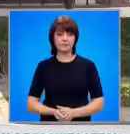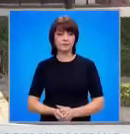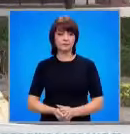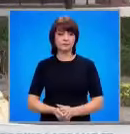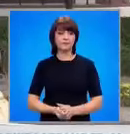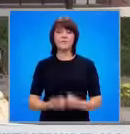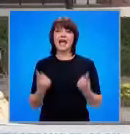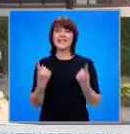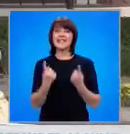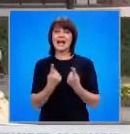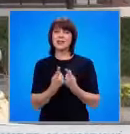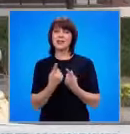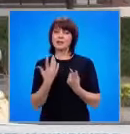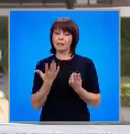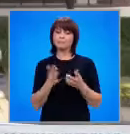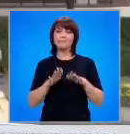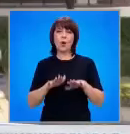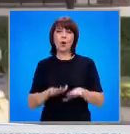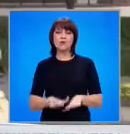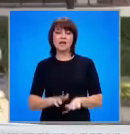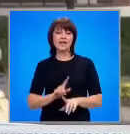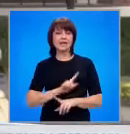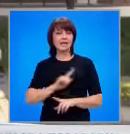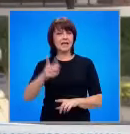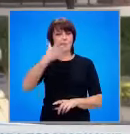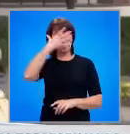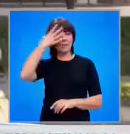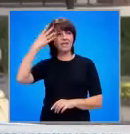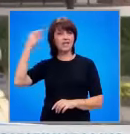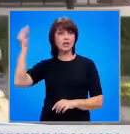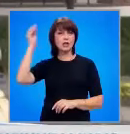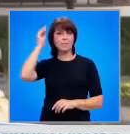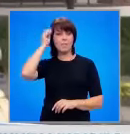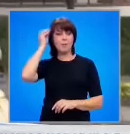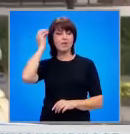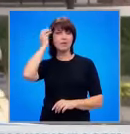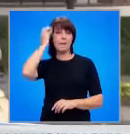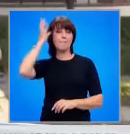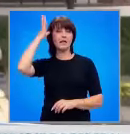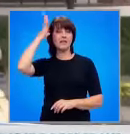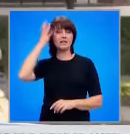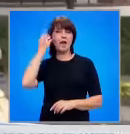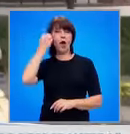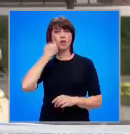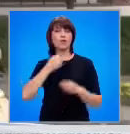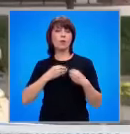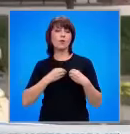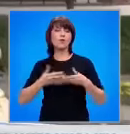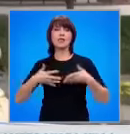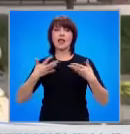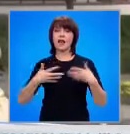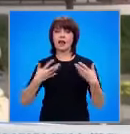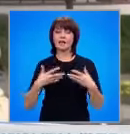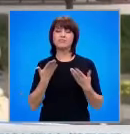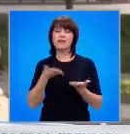Срещите с нея остават незабравим спомен за мъдрост, за доброжелателност и за удивителния